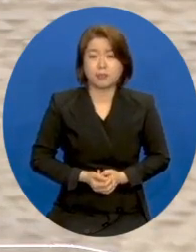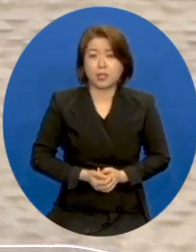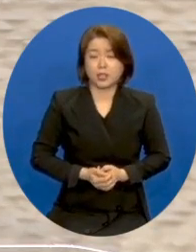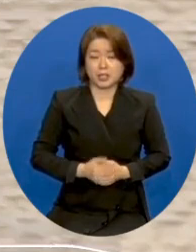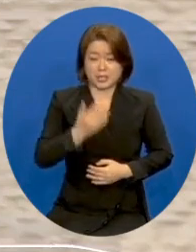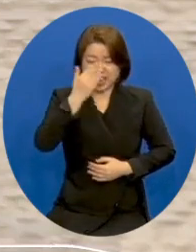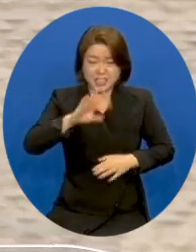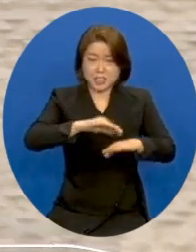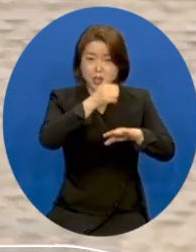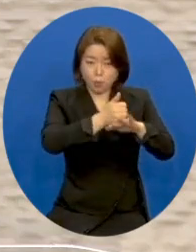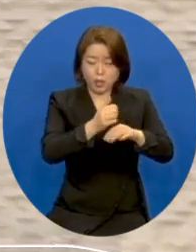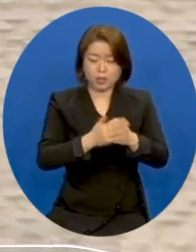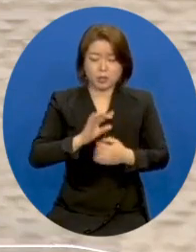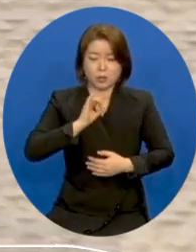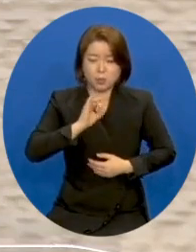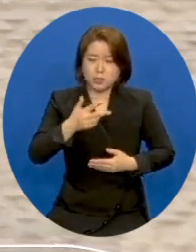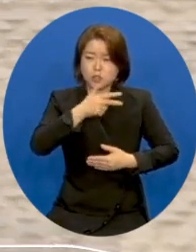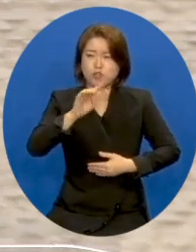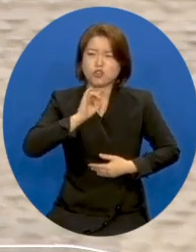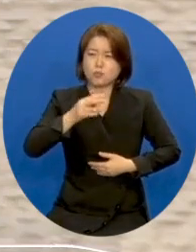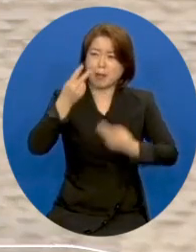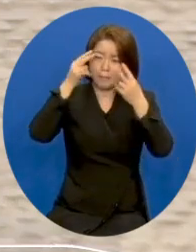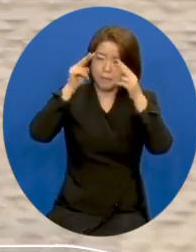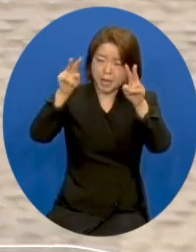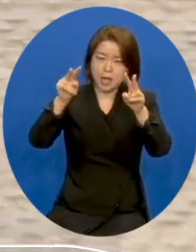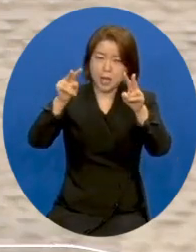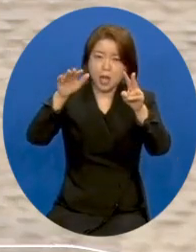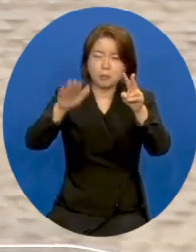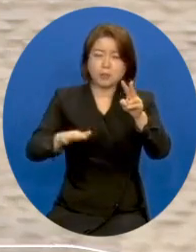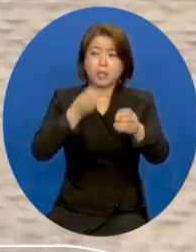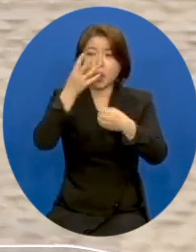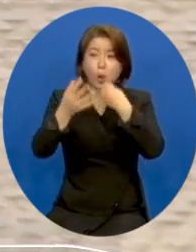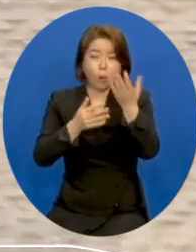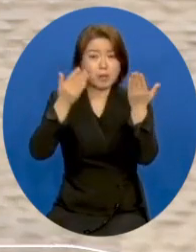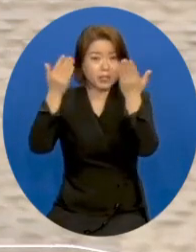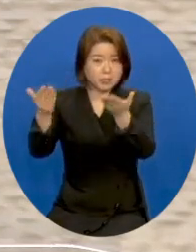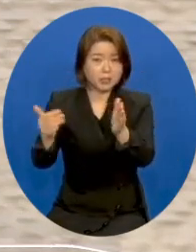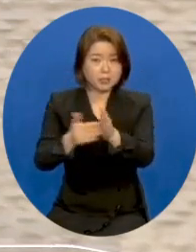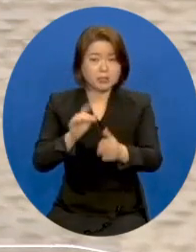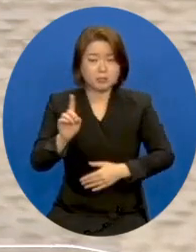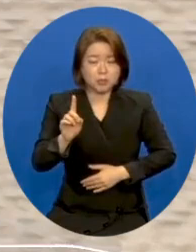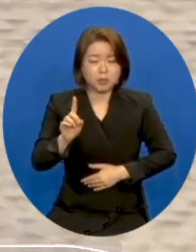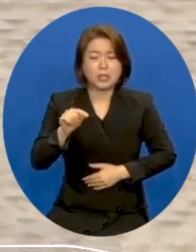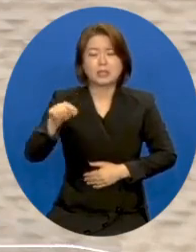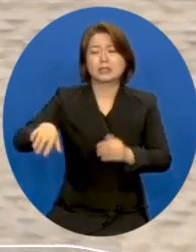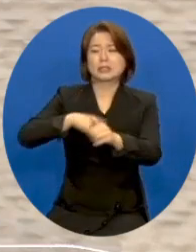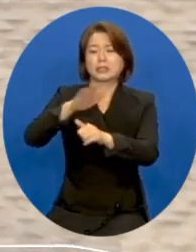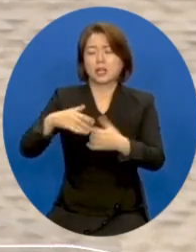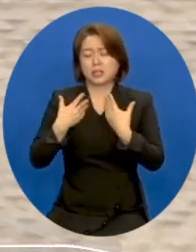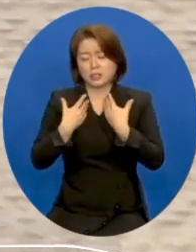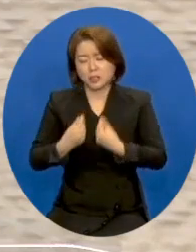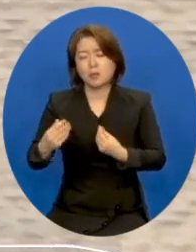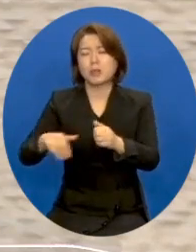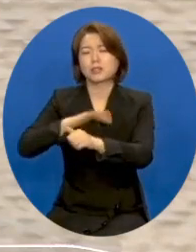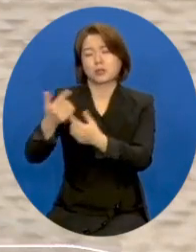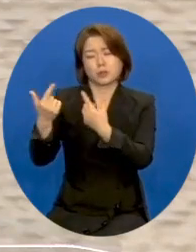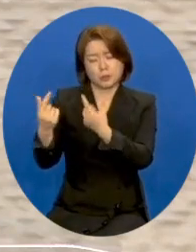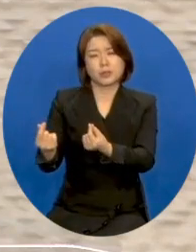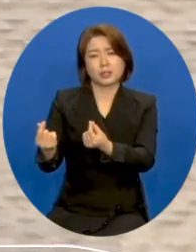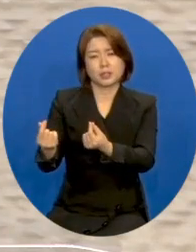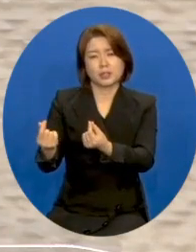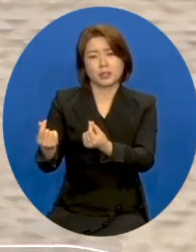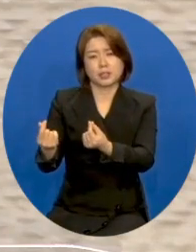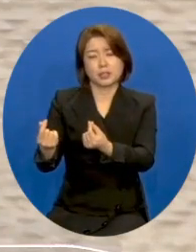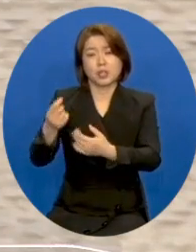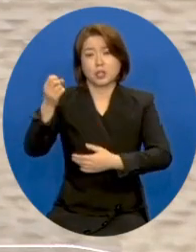여호사밧이 오직 주만 바라보나이다 이렇게 고백한 것은 그 상황이 절망적인 상황이라는 뜻이기도 하고